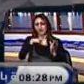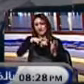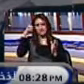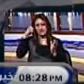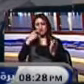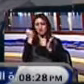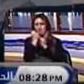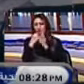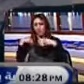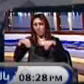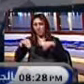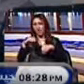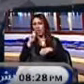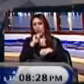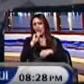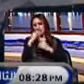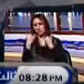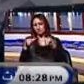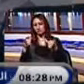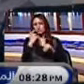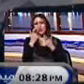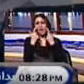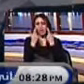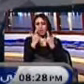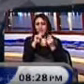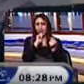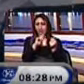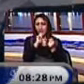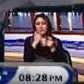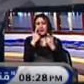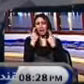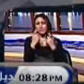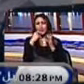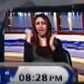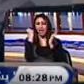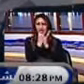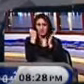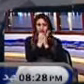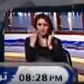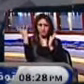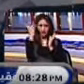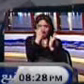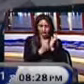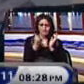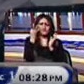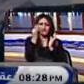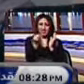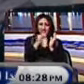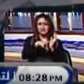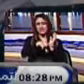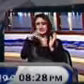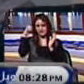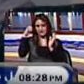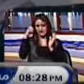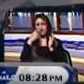الأخيرة دققوا وخلوا بالكم وانتوا بتشتروا اللحمة، لأن في أختام 30 ختم تم سرقتهم